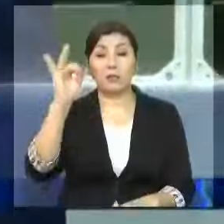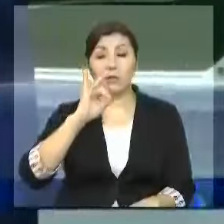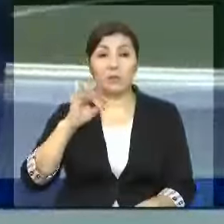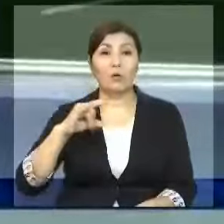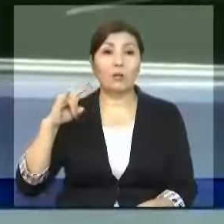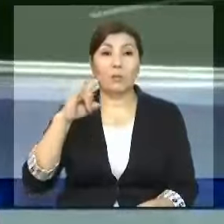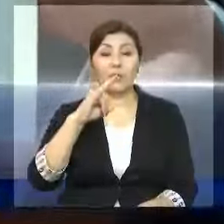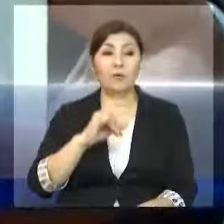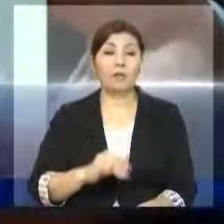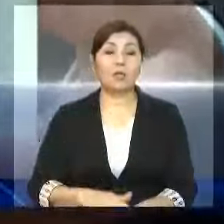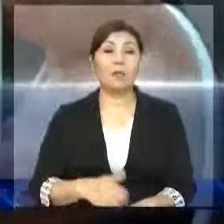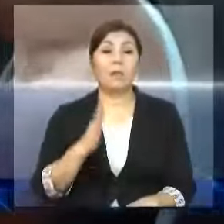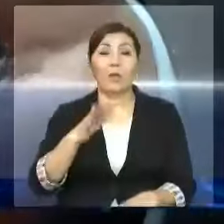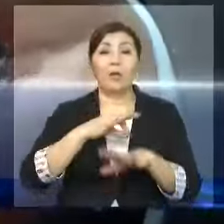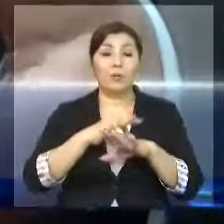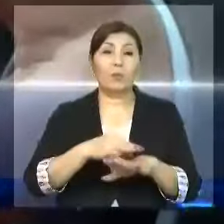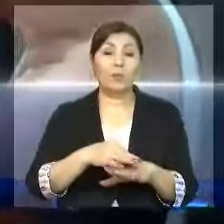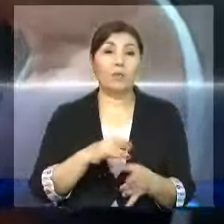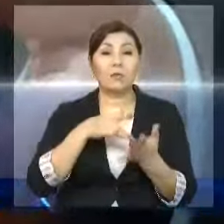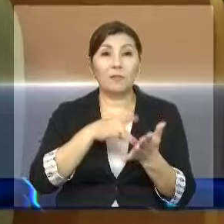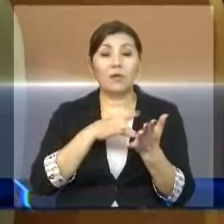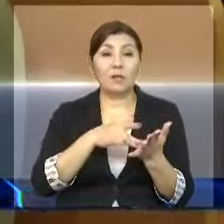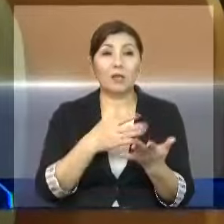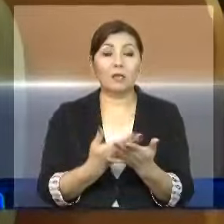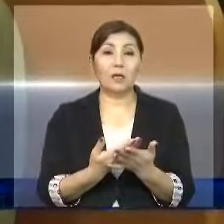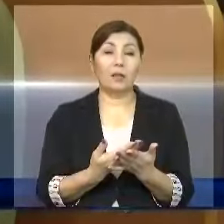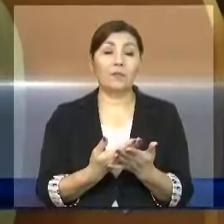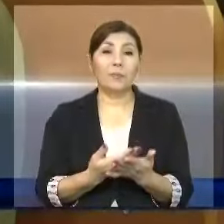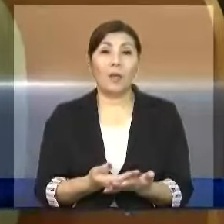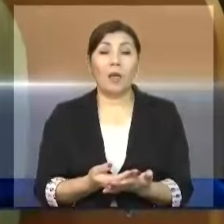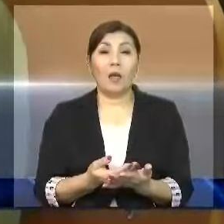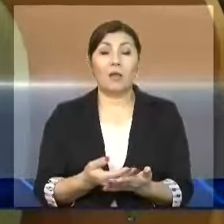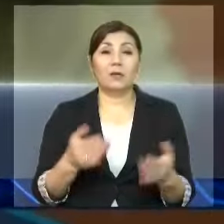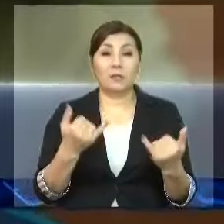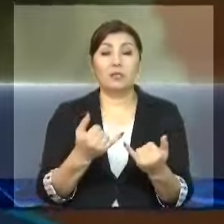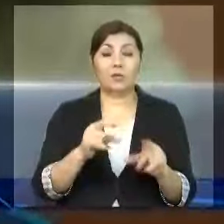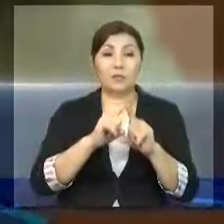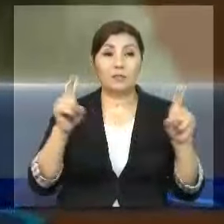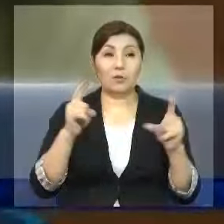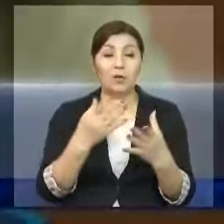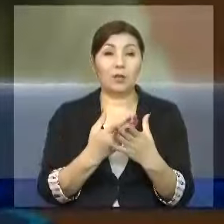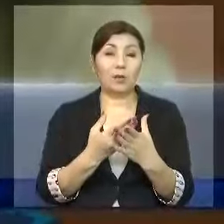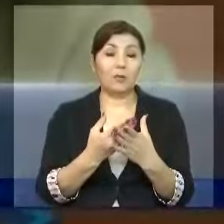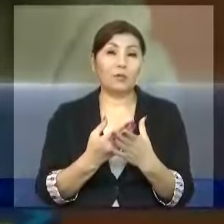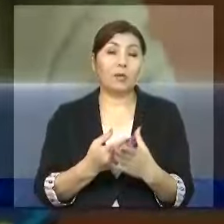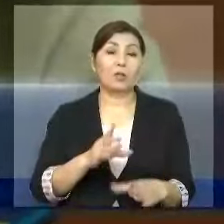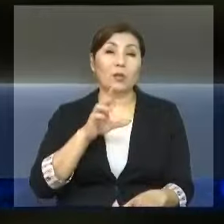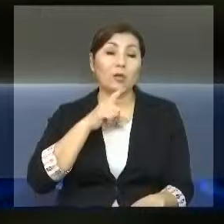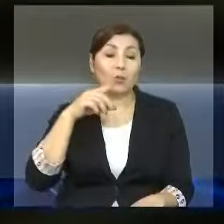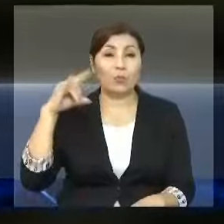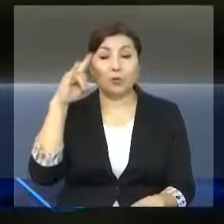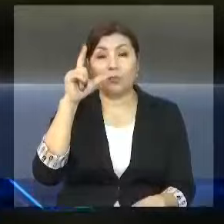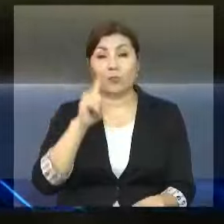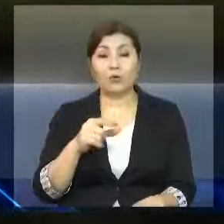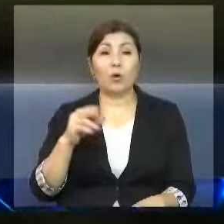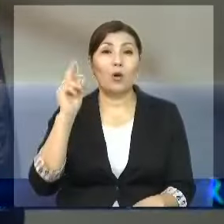авиации. Для ребят также организуются экскурсии на военный аэродром и в казаэронавигацию. К слову, сейчас в школе юных летчиков обучаются 104 курсанта.